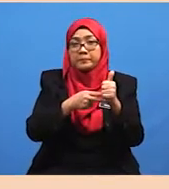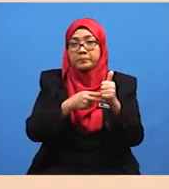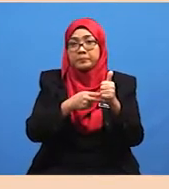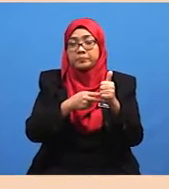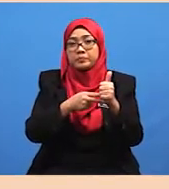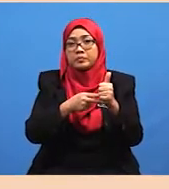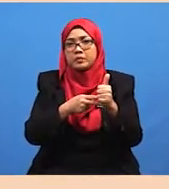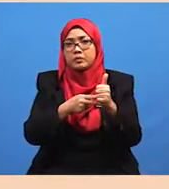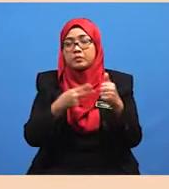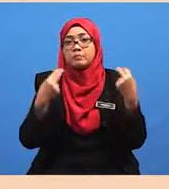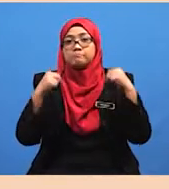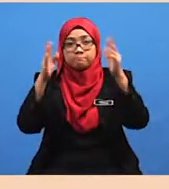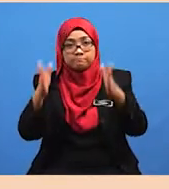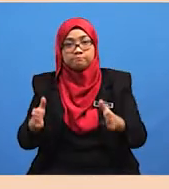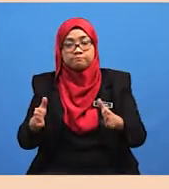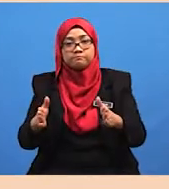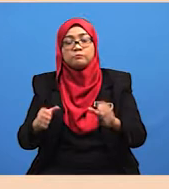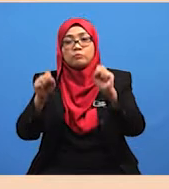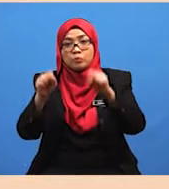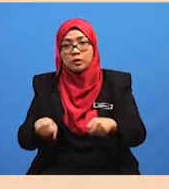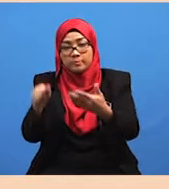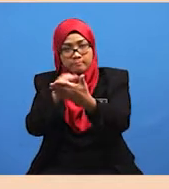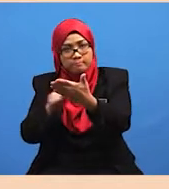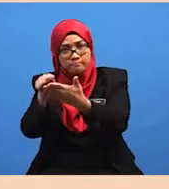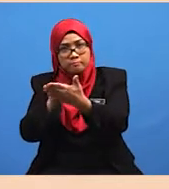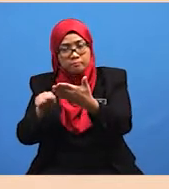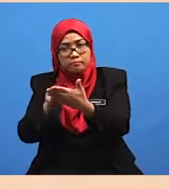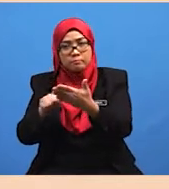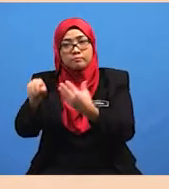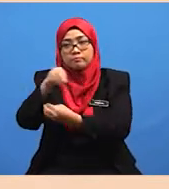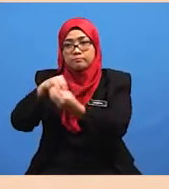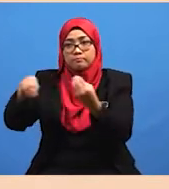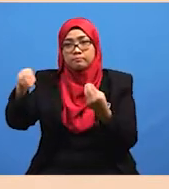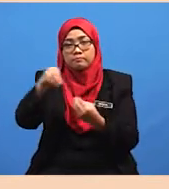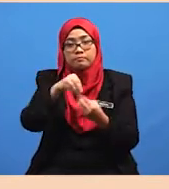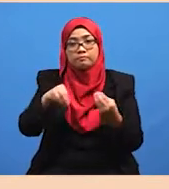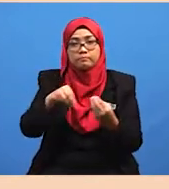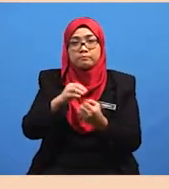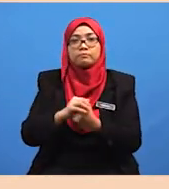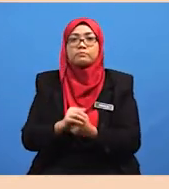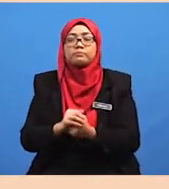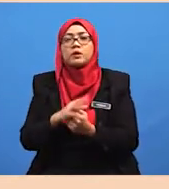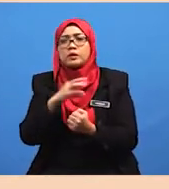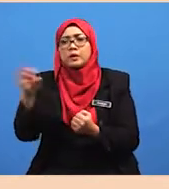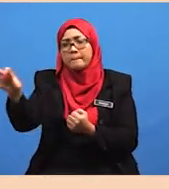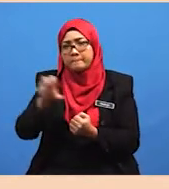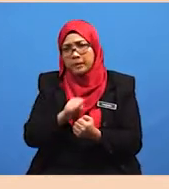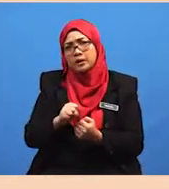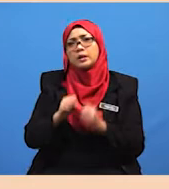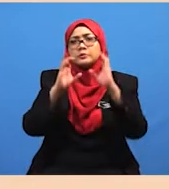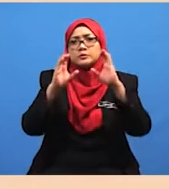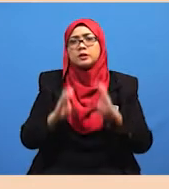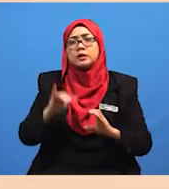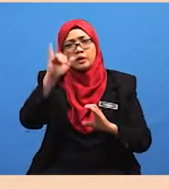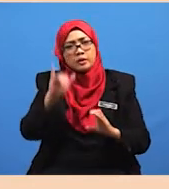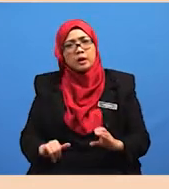keupayaan Usahawan menganalisis situasi dan mengambil tindakan proaktif